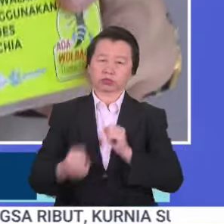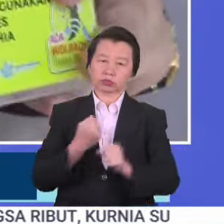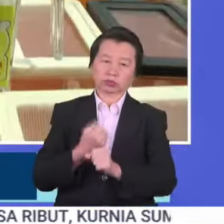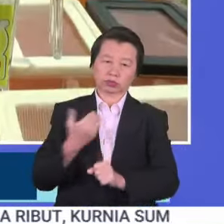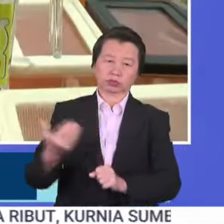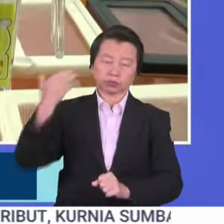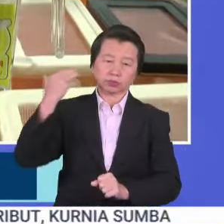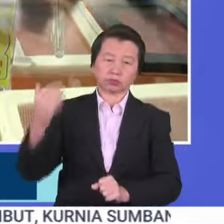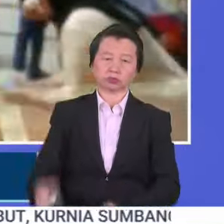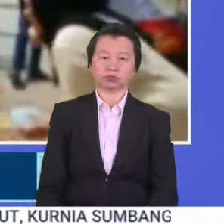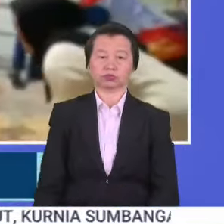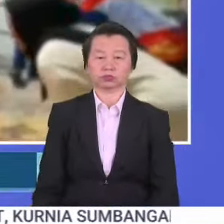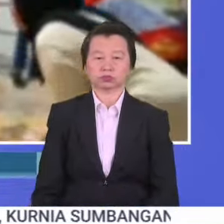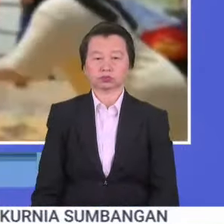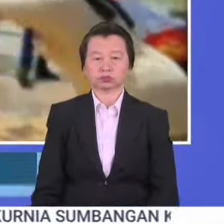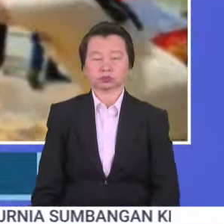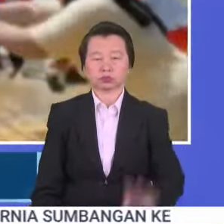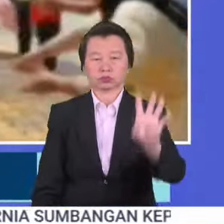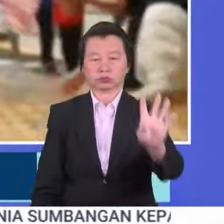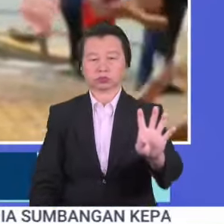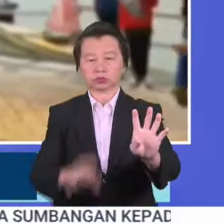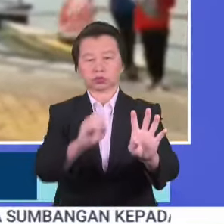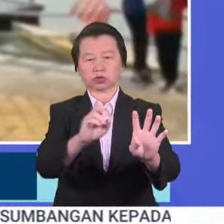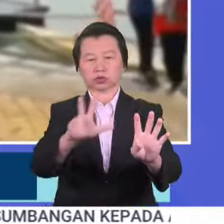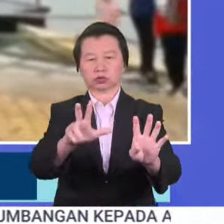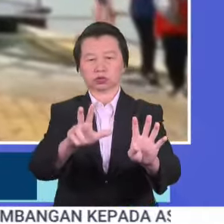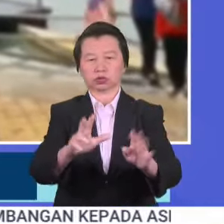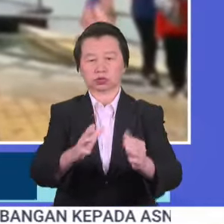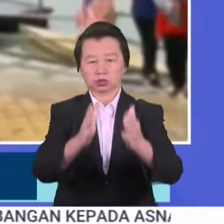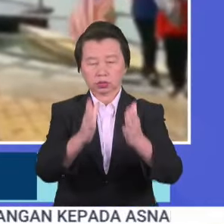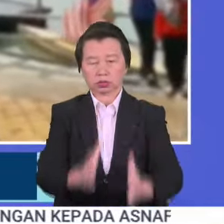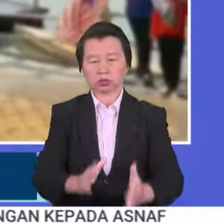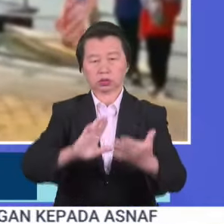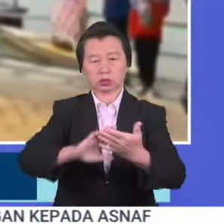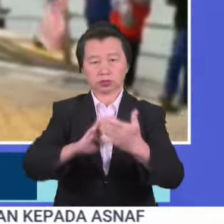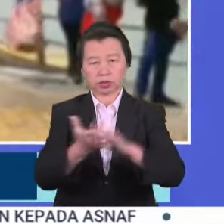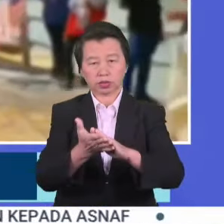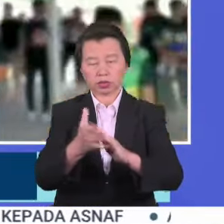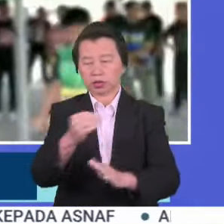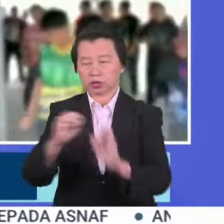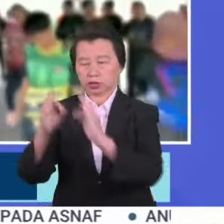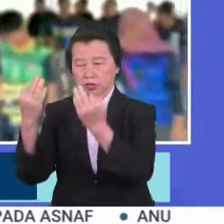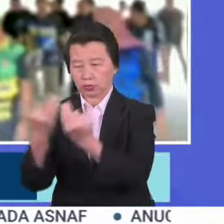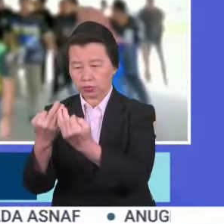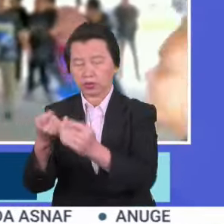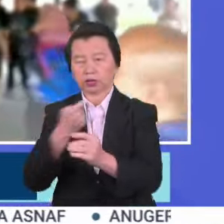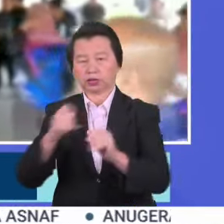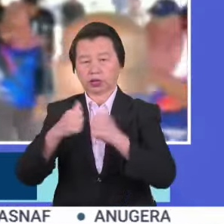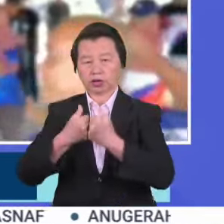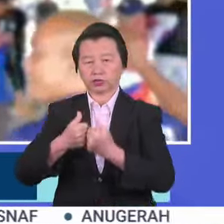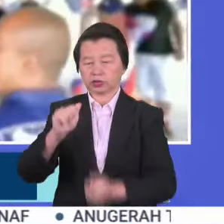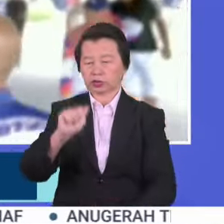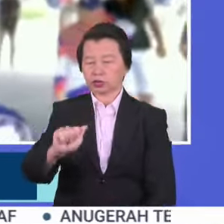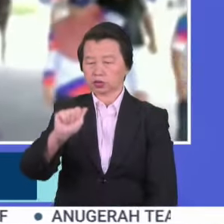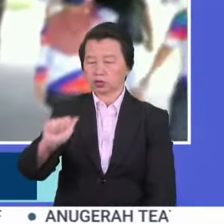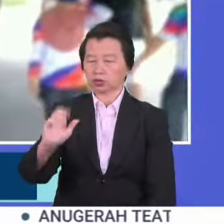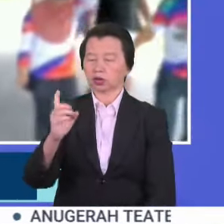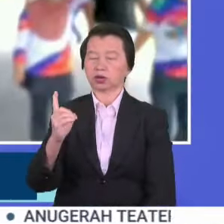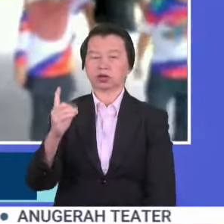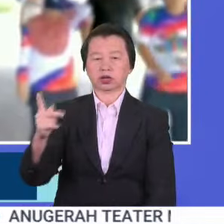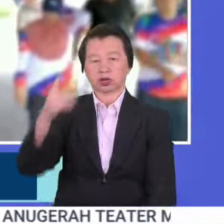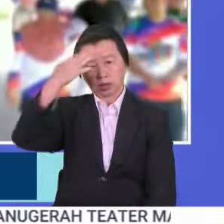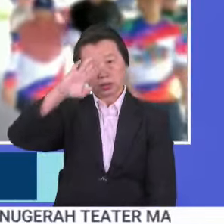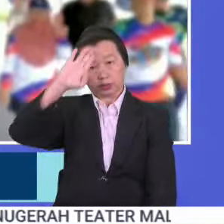lalu. Seramai 403 orang klien komuniti dan keluarga dari Agensi Antidadah Kebangsaan Negeri